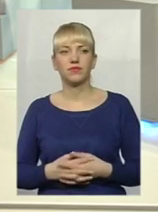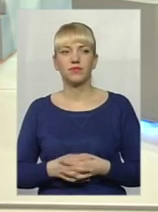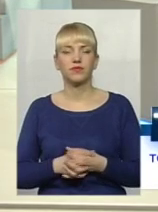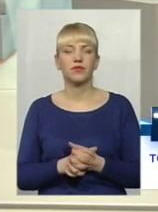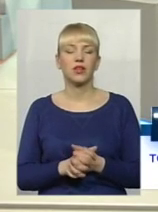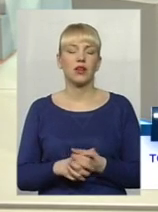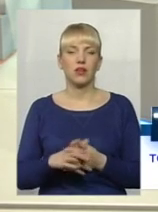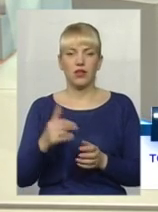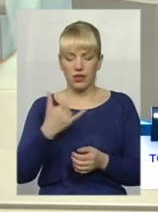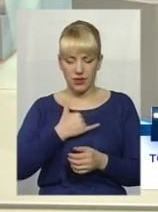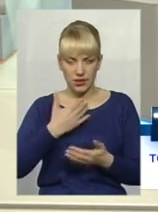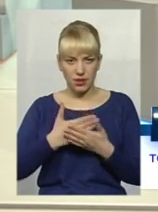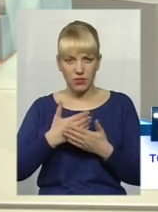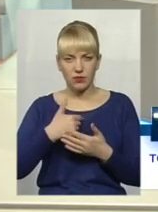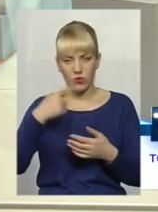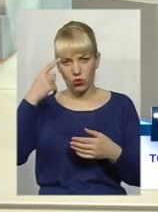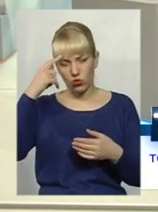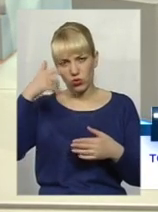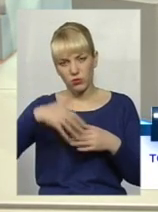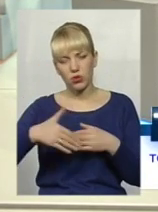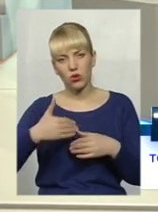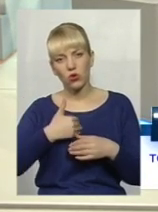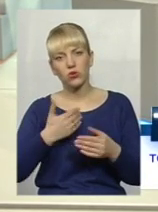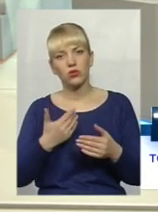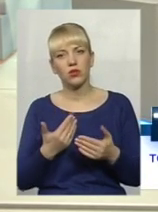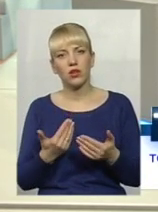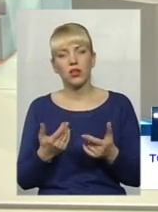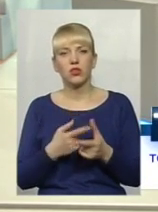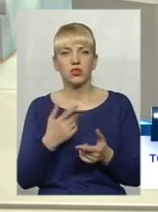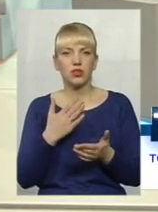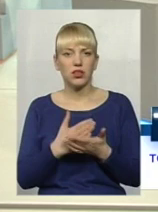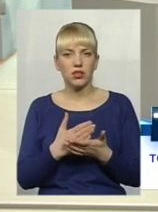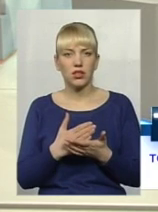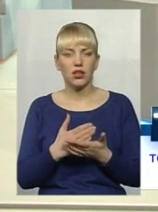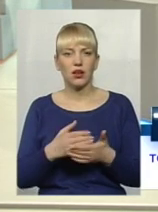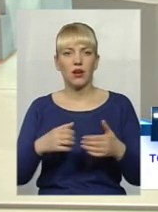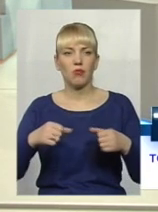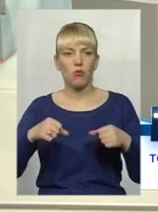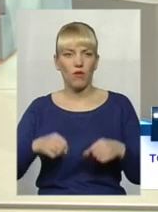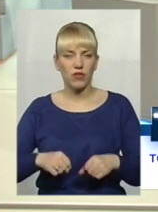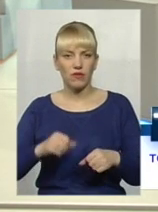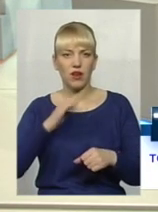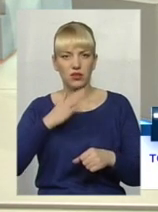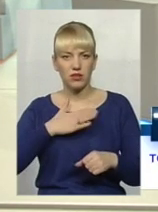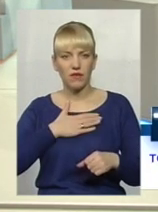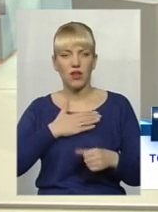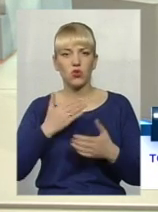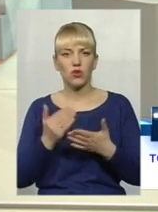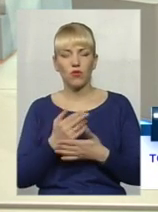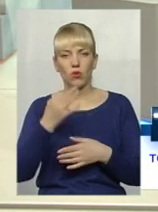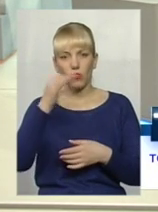для себе хочу зрозуміти. Невже є повноваження в нашої нової поліції?